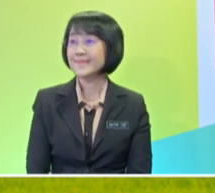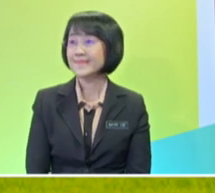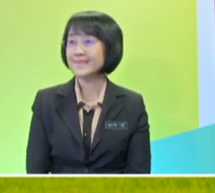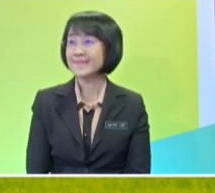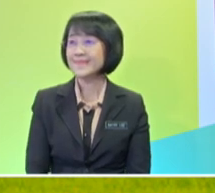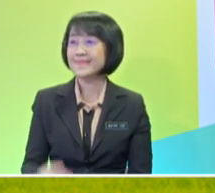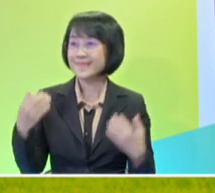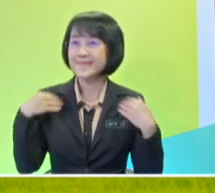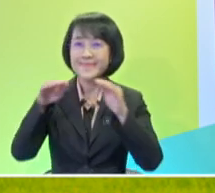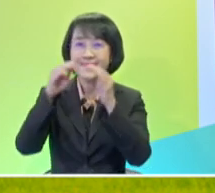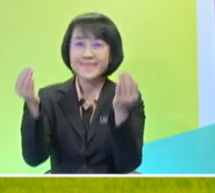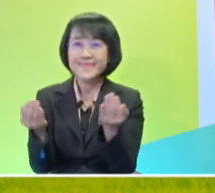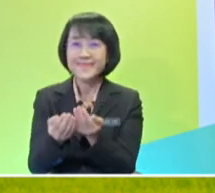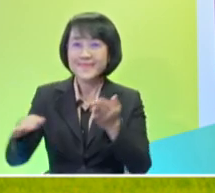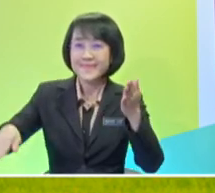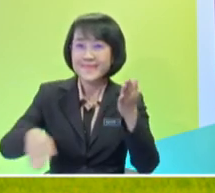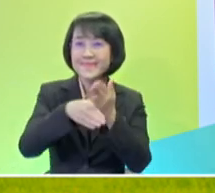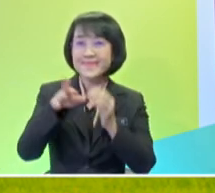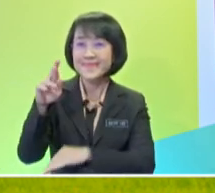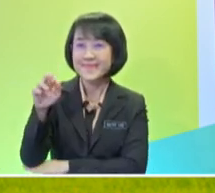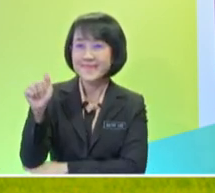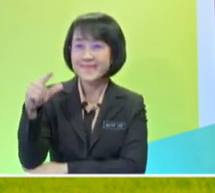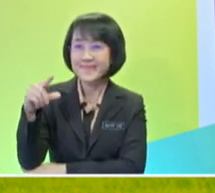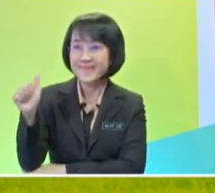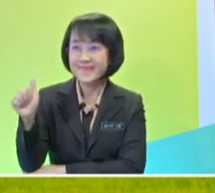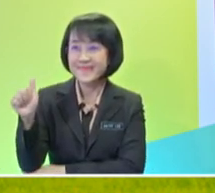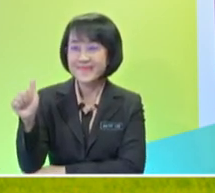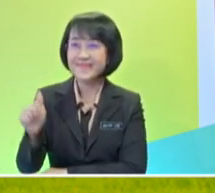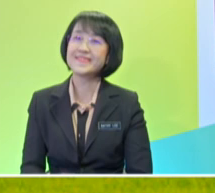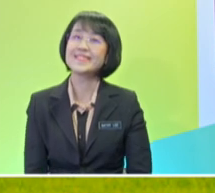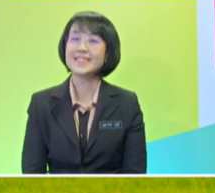ada bolanya jangan sempat dulu